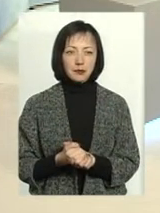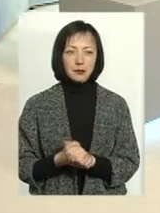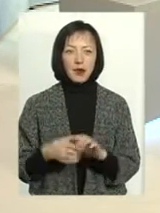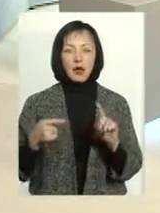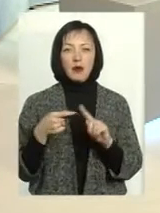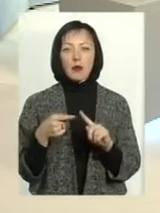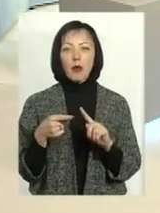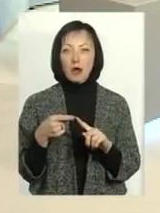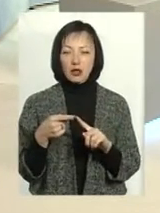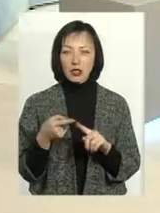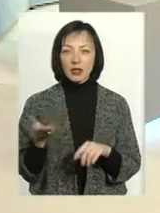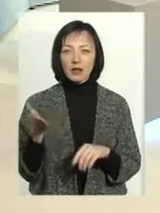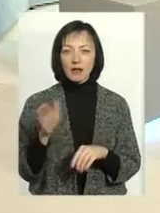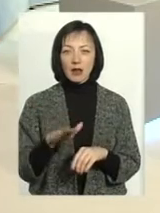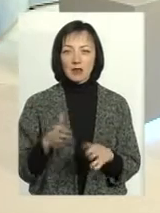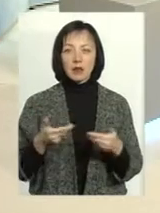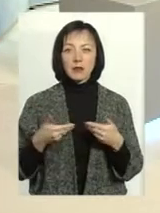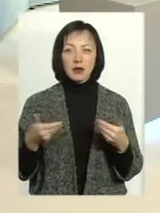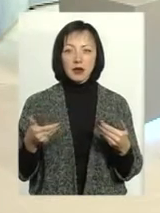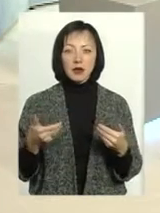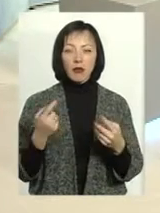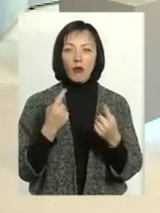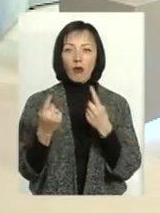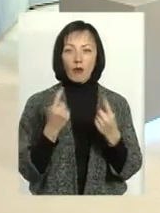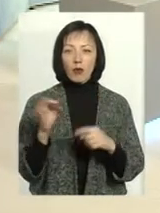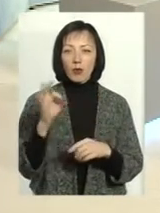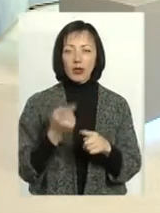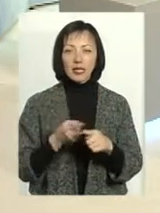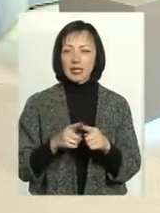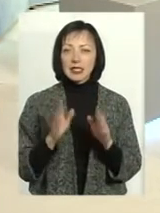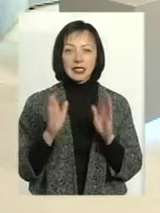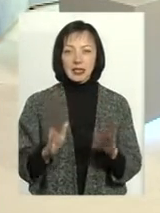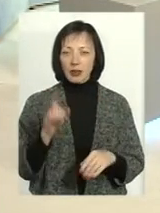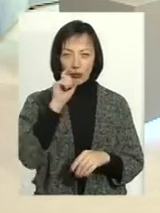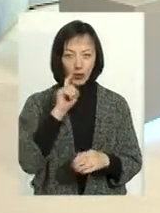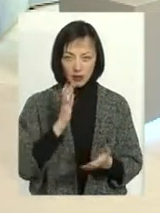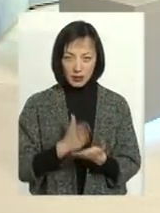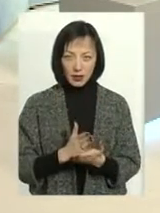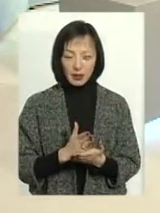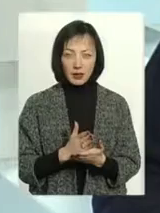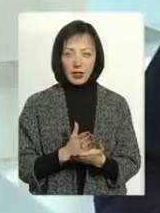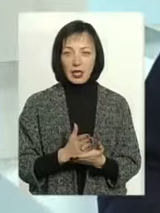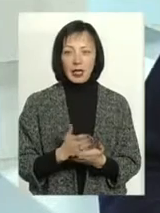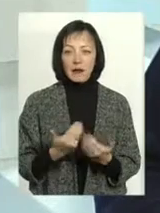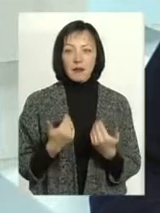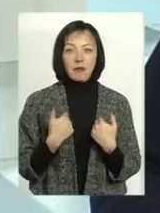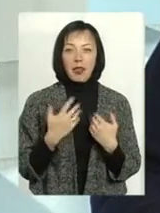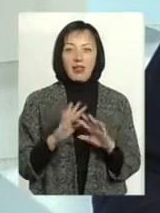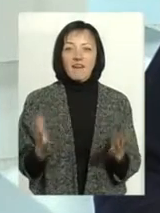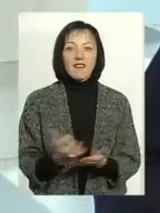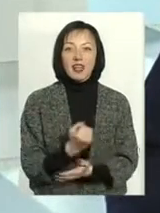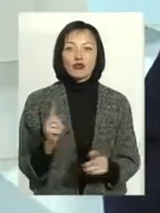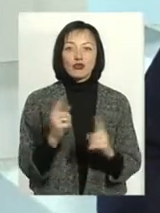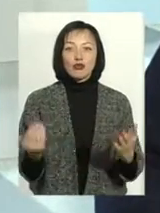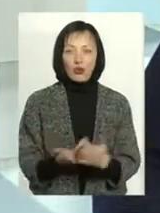По-перше, давайте ми говоримо про те, що це не тільки є в Україні, що це ми не винайшли велосипед.